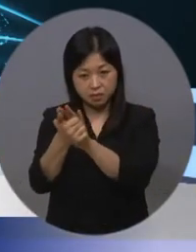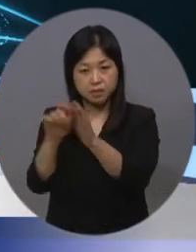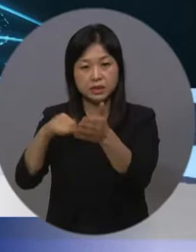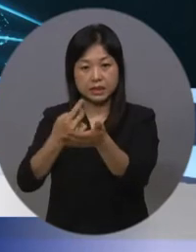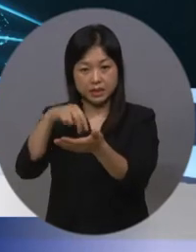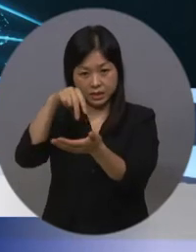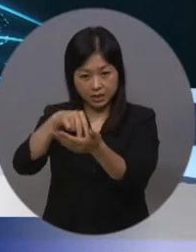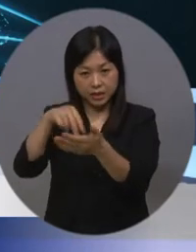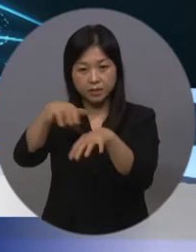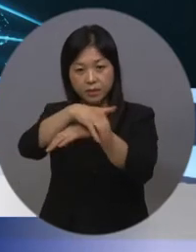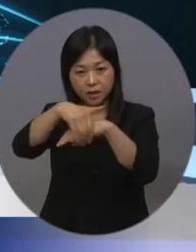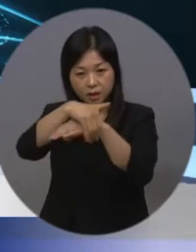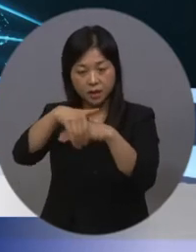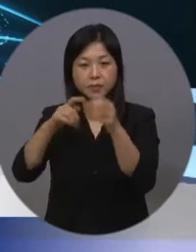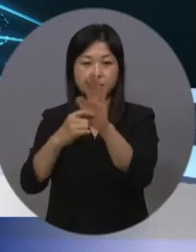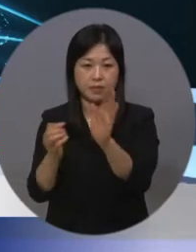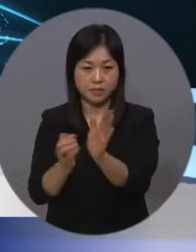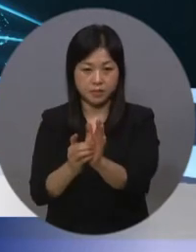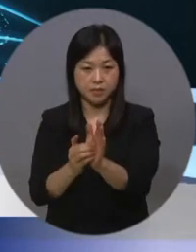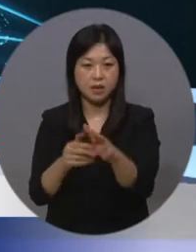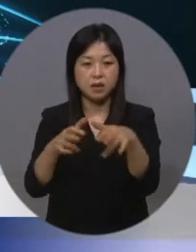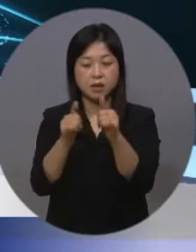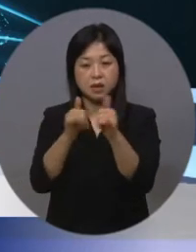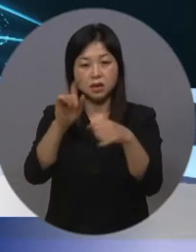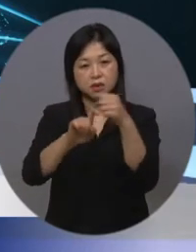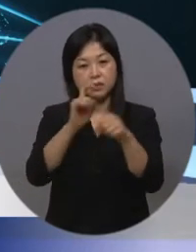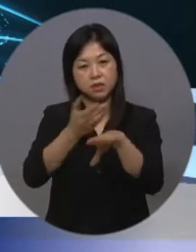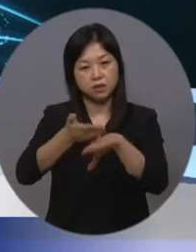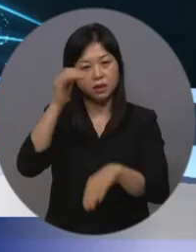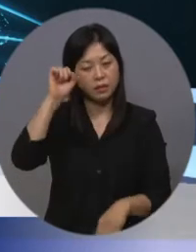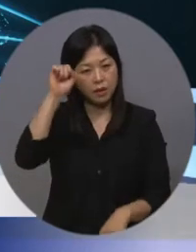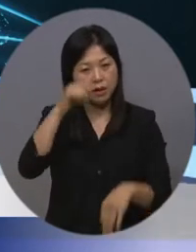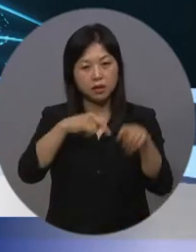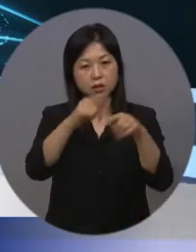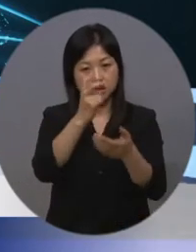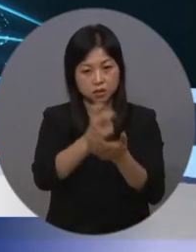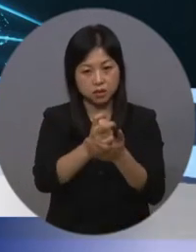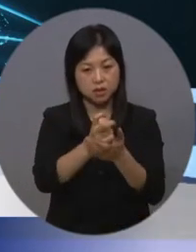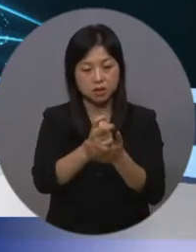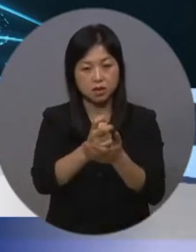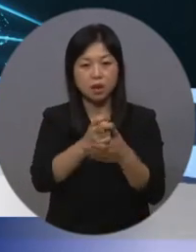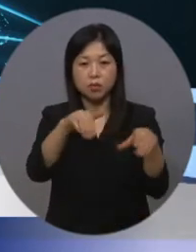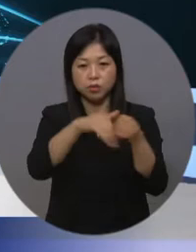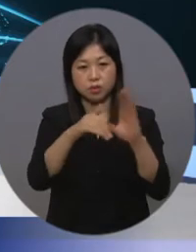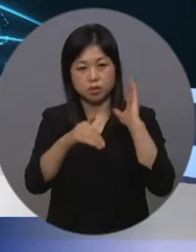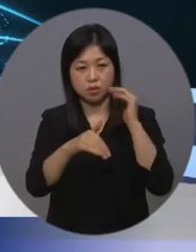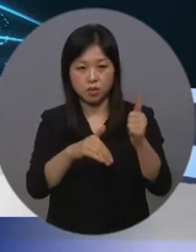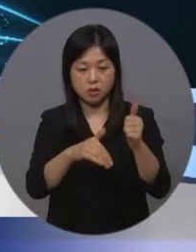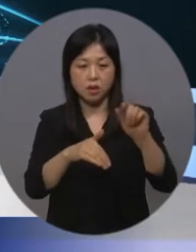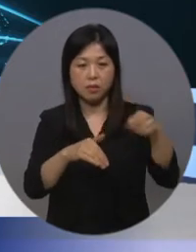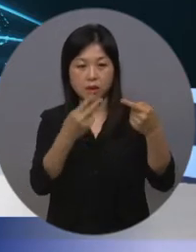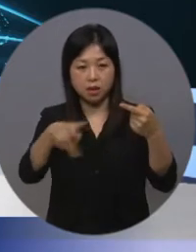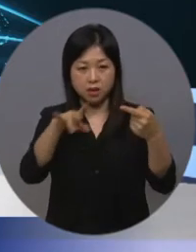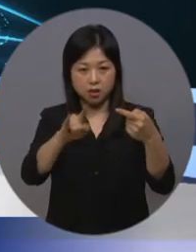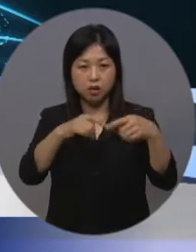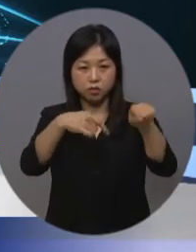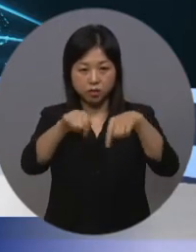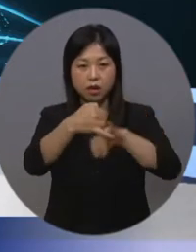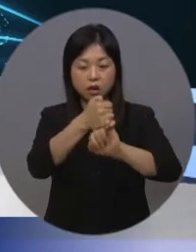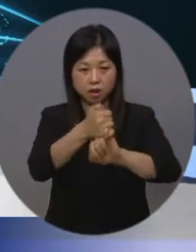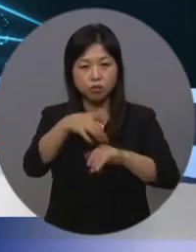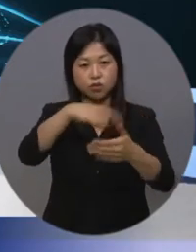확정했습니다. 이는 장애인들이 10년 넘게 요구해온 정책으로 문재인 대통령의 100대 국정과제 중